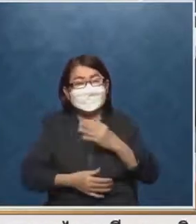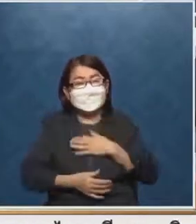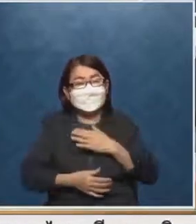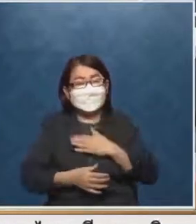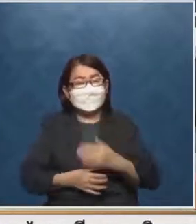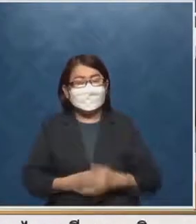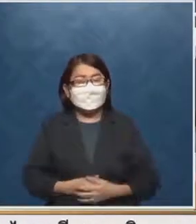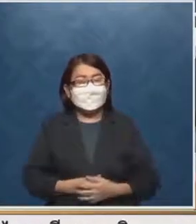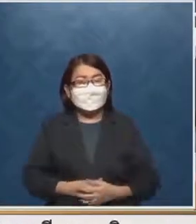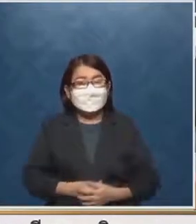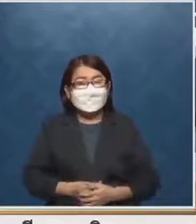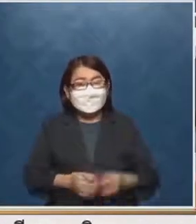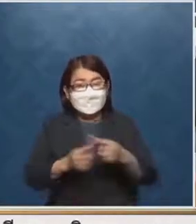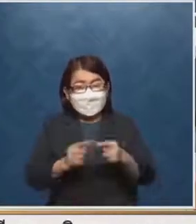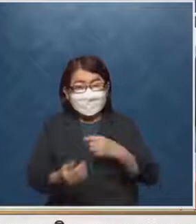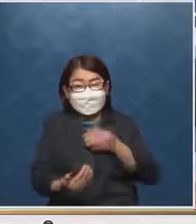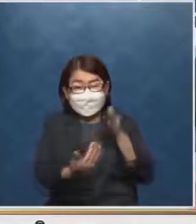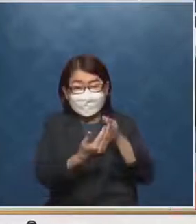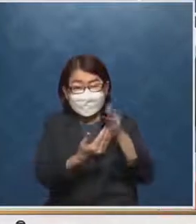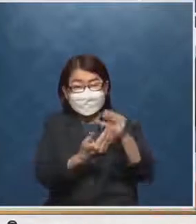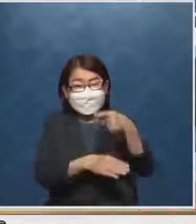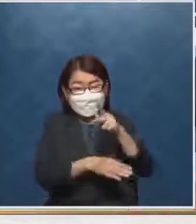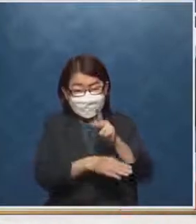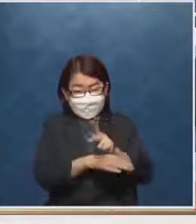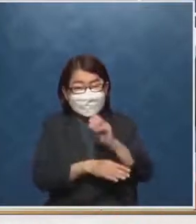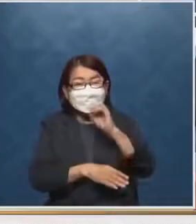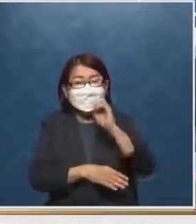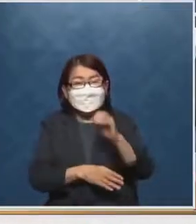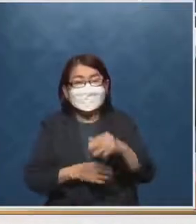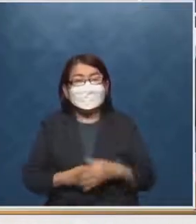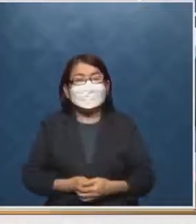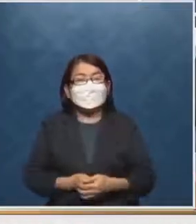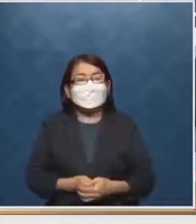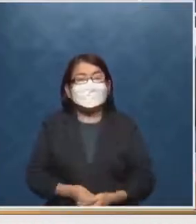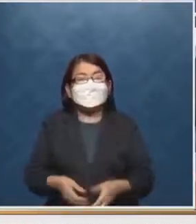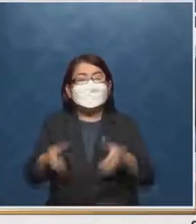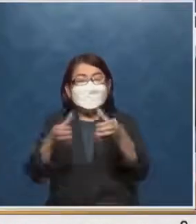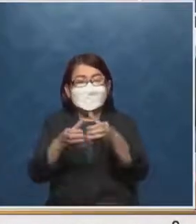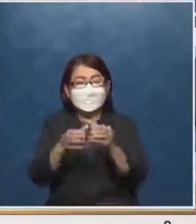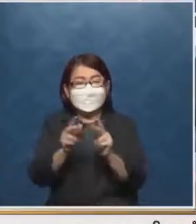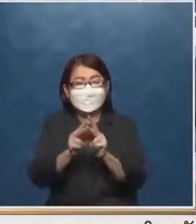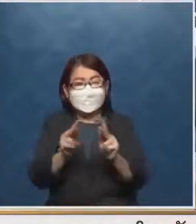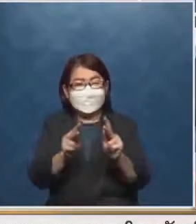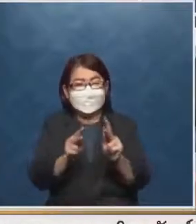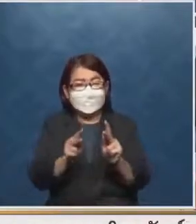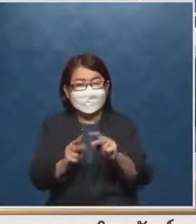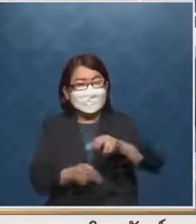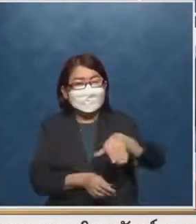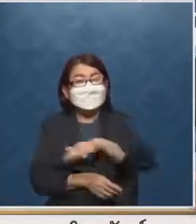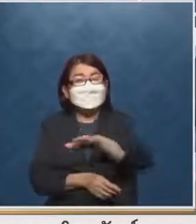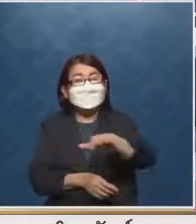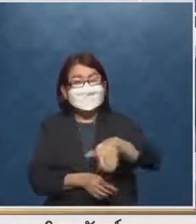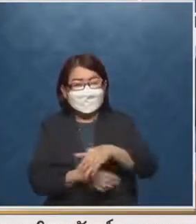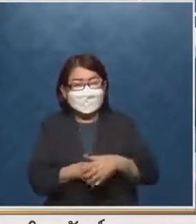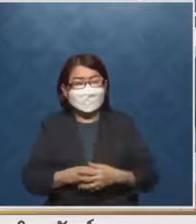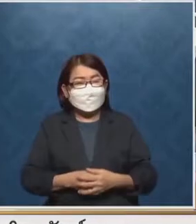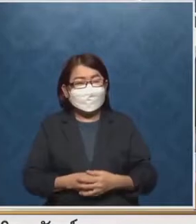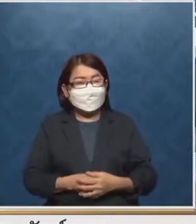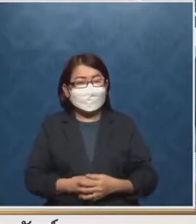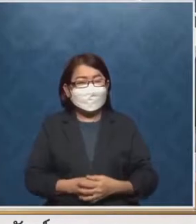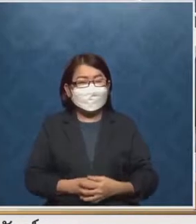แต่ว่าผมต้องกราบเรียนประธานไปยังคณะกรรมการคณะผู้จัดทำทั้งหมดนี่แหละครับ